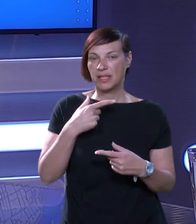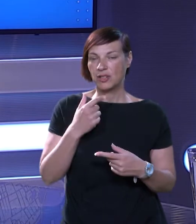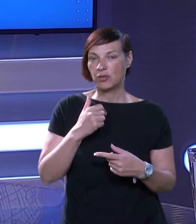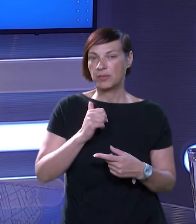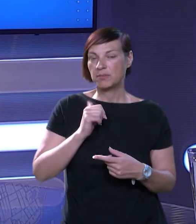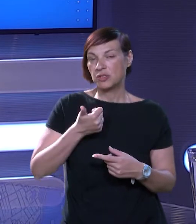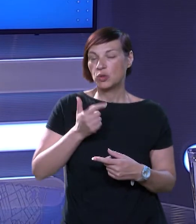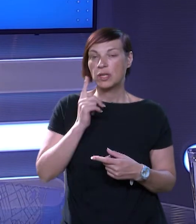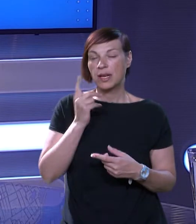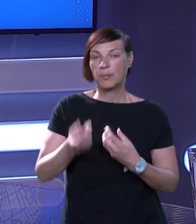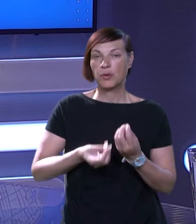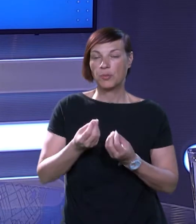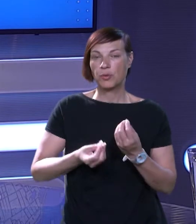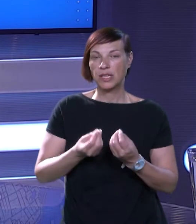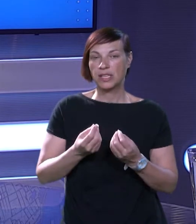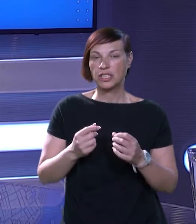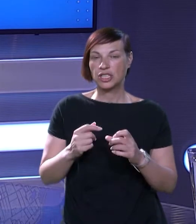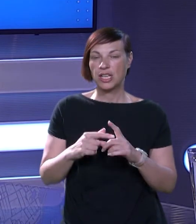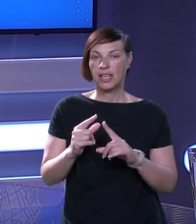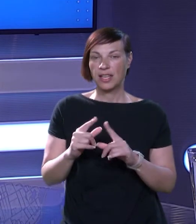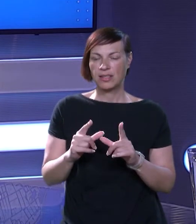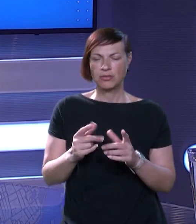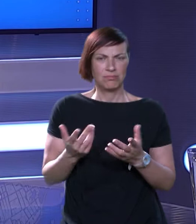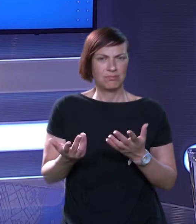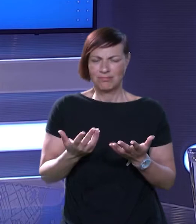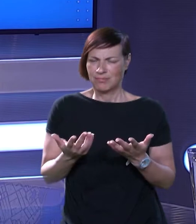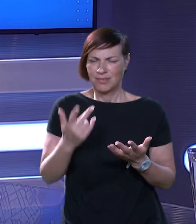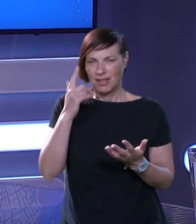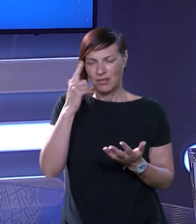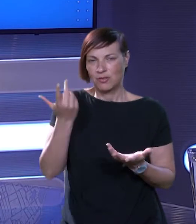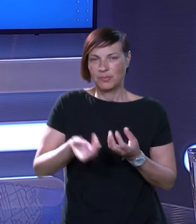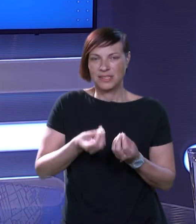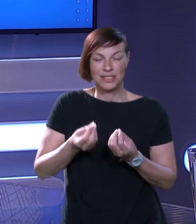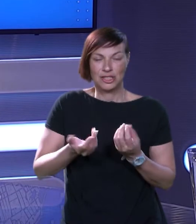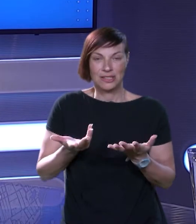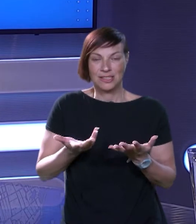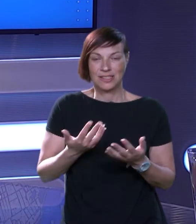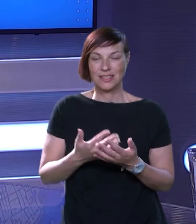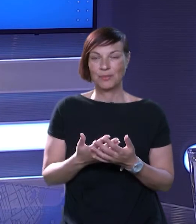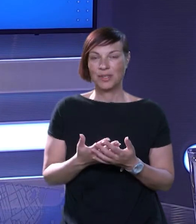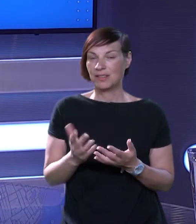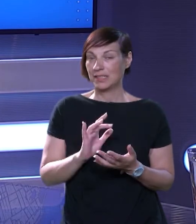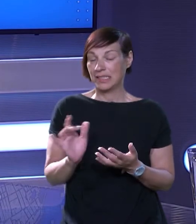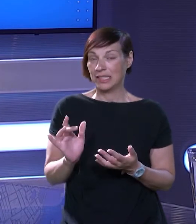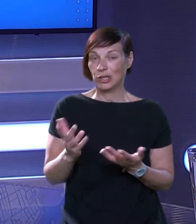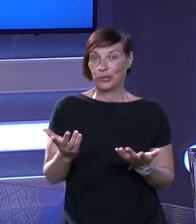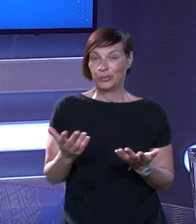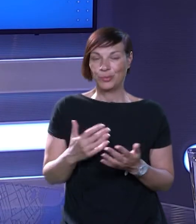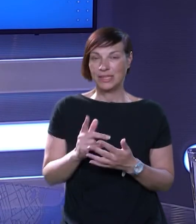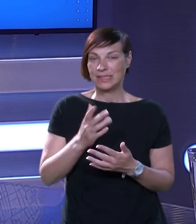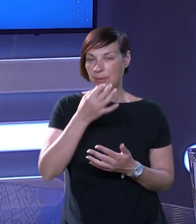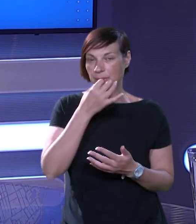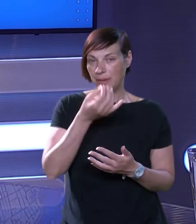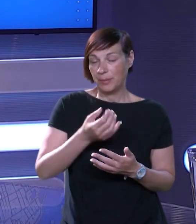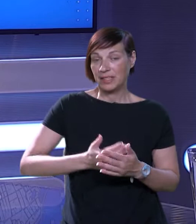mi je dođi sutra na probu, igraš Evu. Kako misliš igram Evu? Valjda je neko odbio, nisam